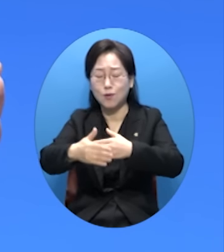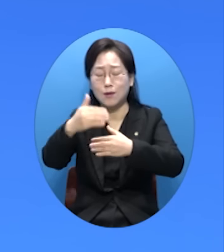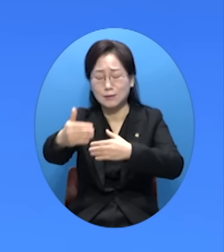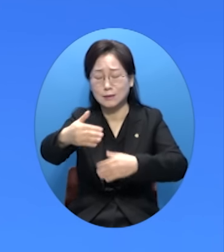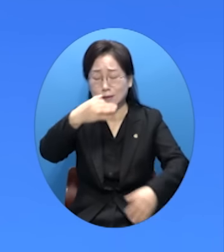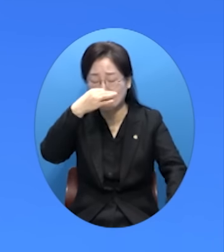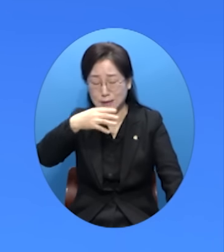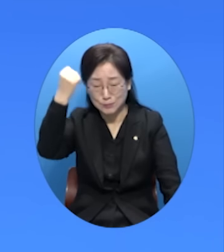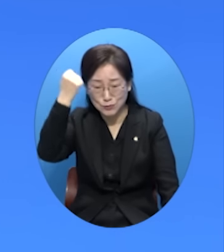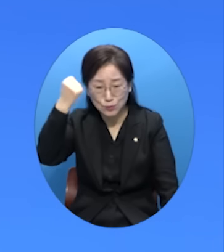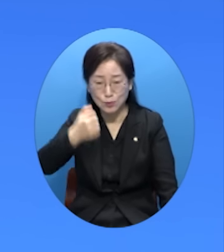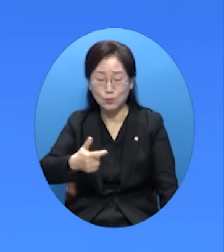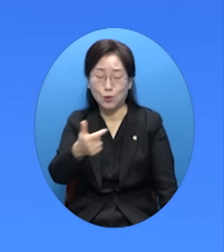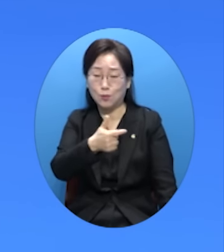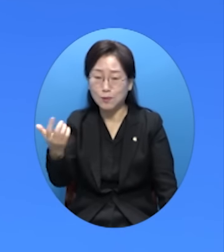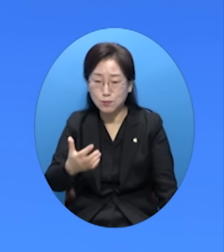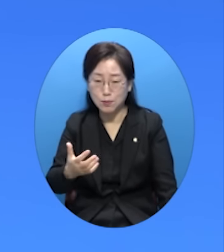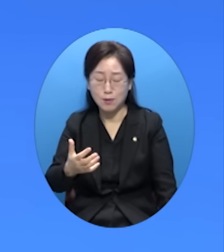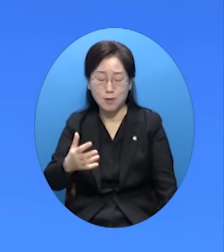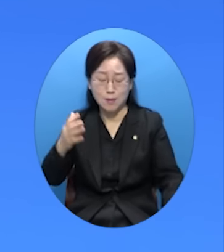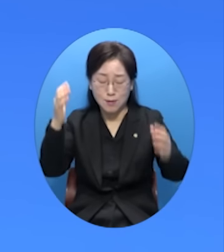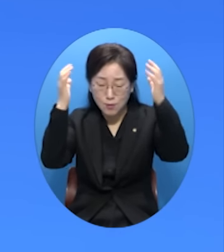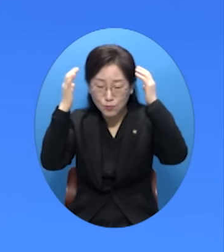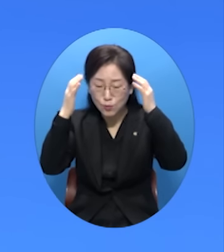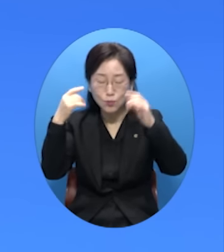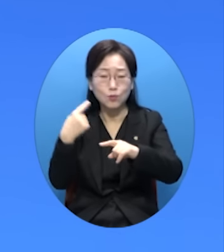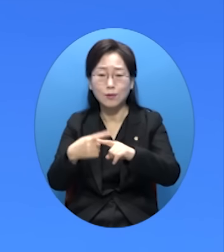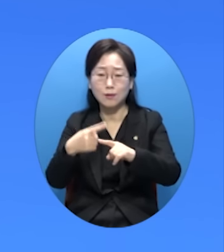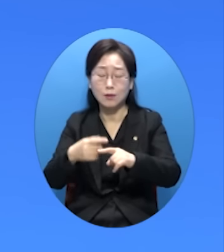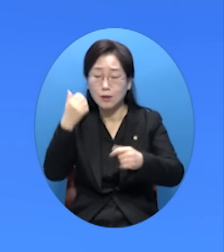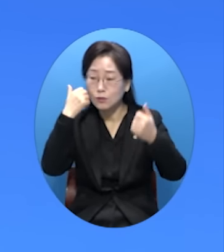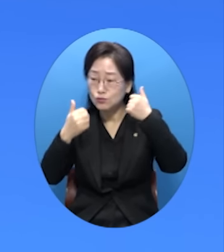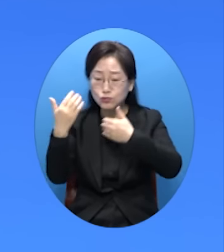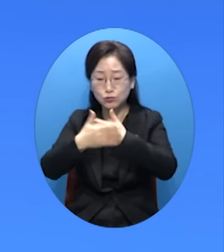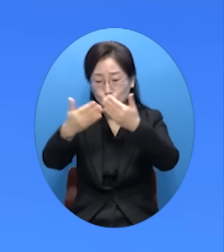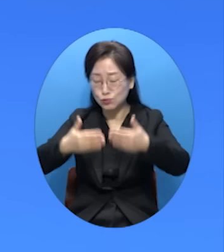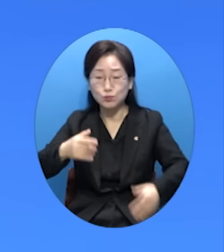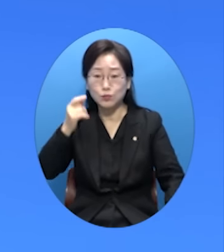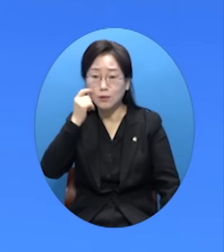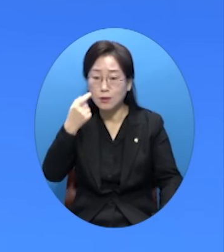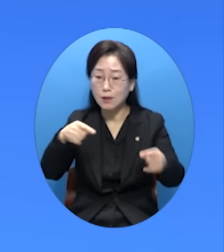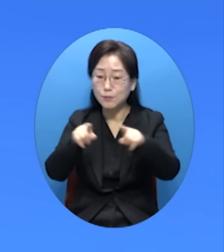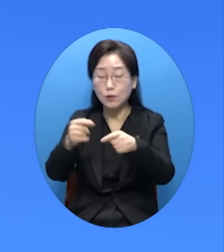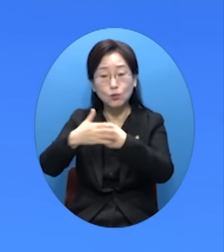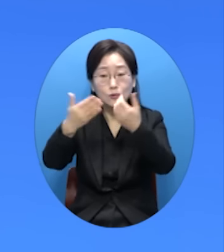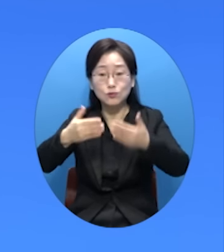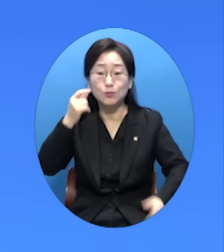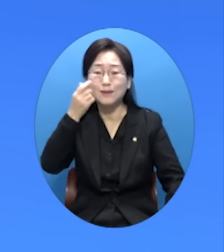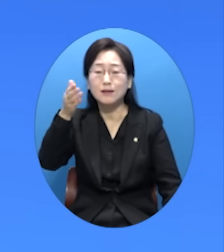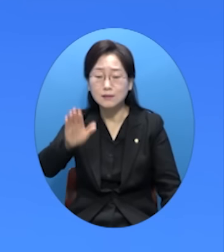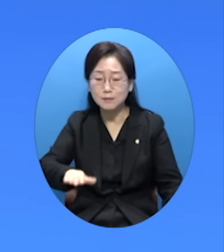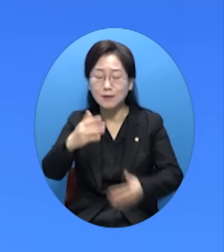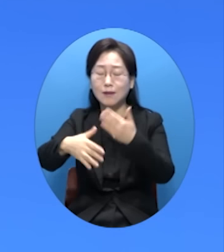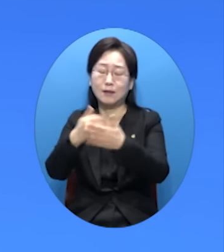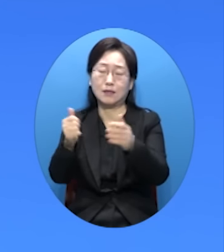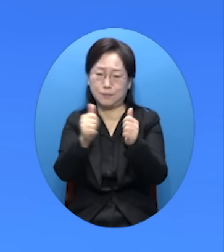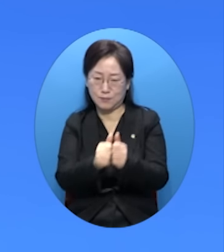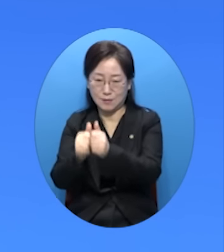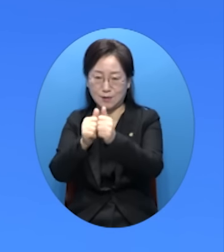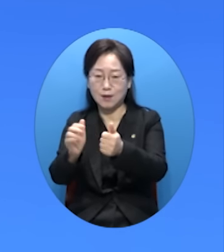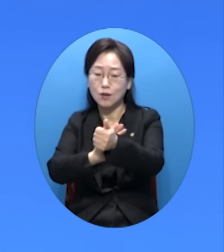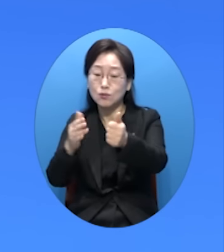힘들어요. 너무 아프고 너무 고통스럽고 그 누구도 우리를 위로할 수 없고 그 누구도 함께 없었는데 하나님이 함께 하셔서 하나님이